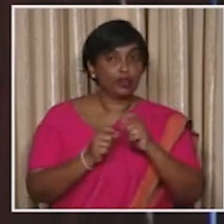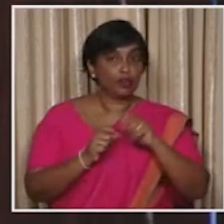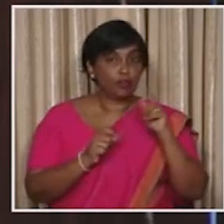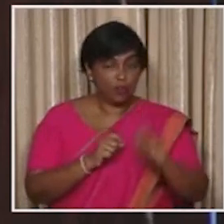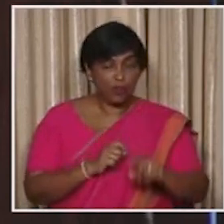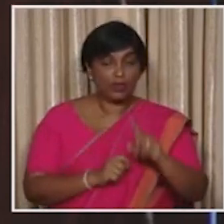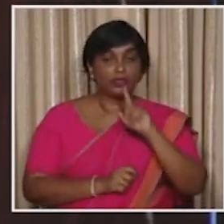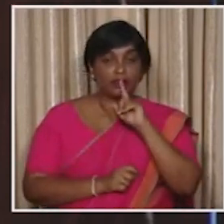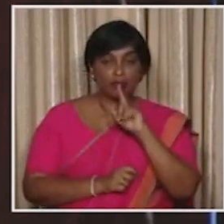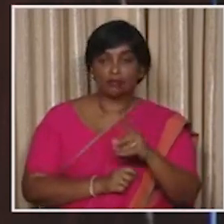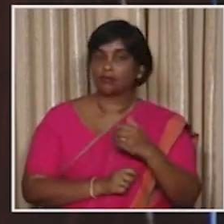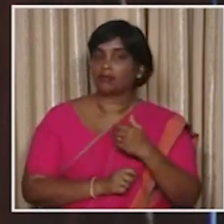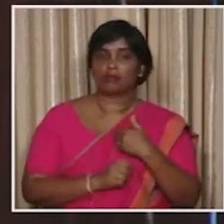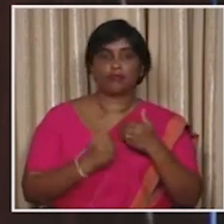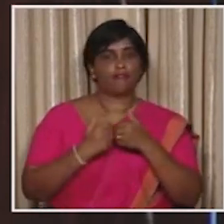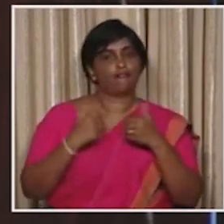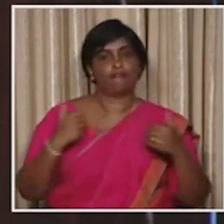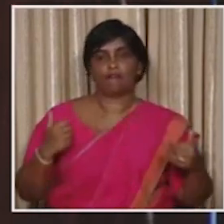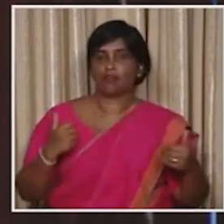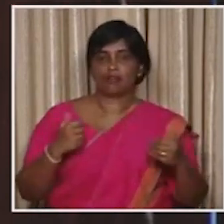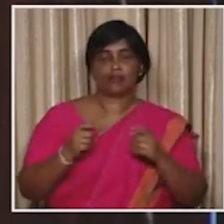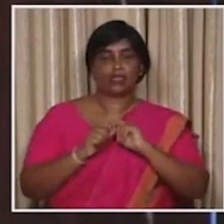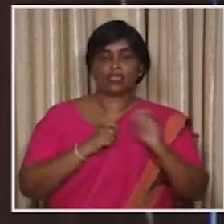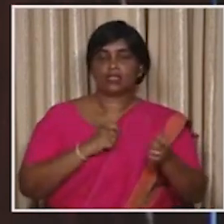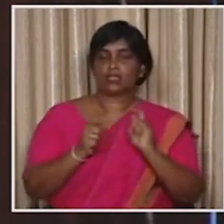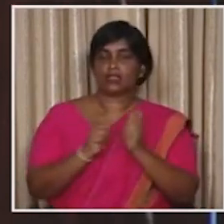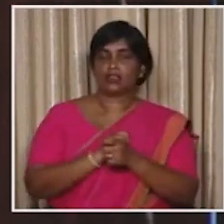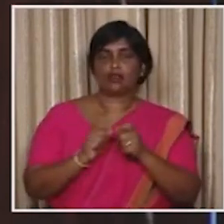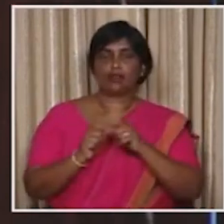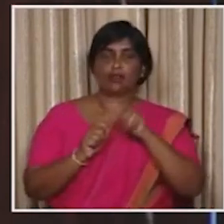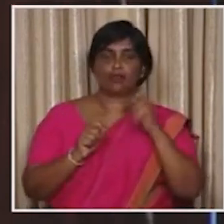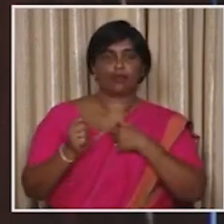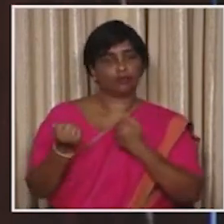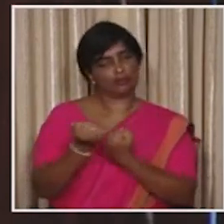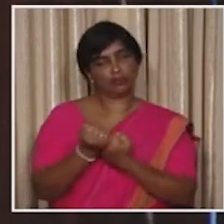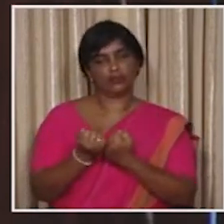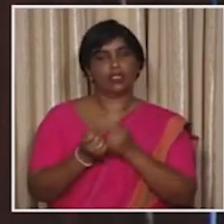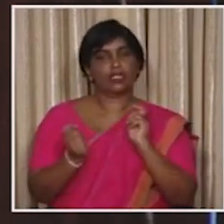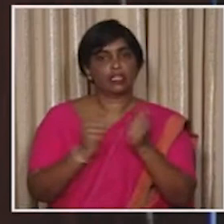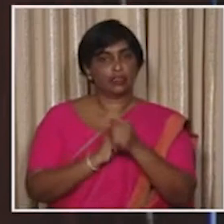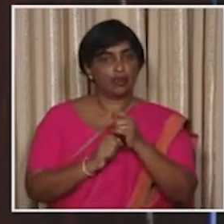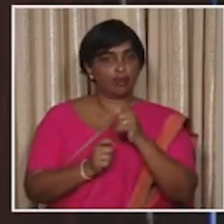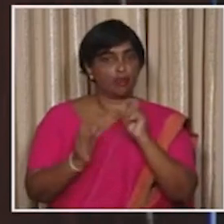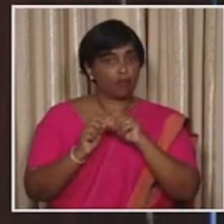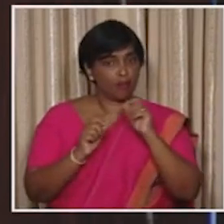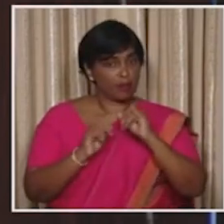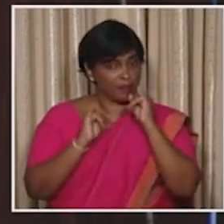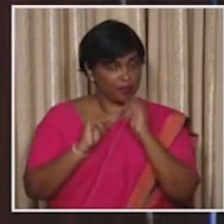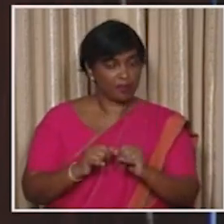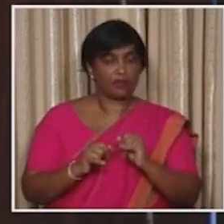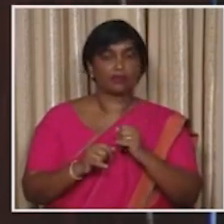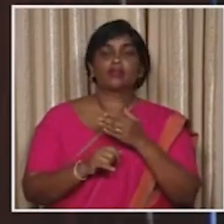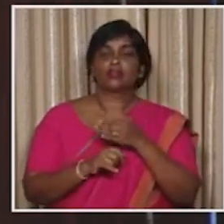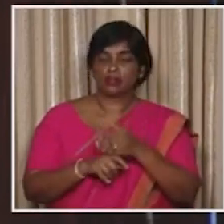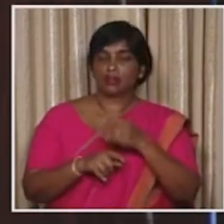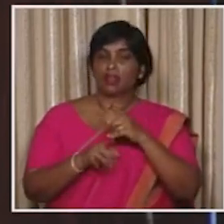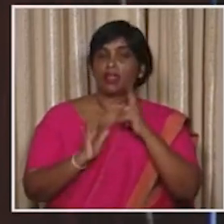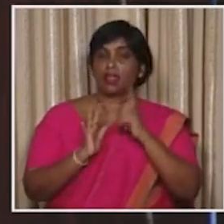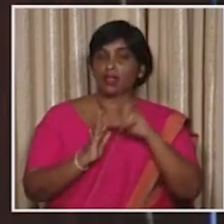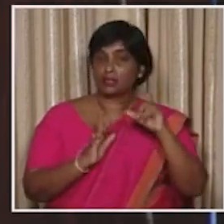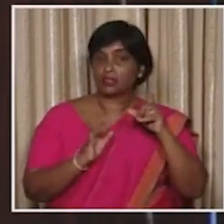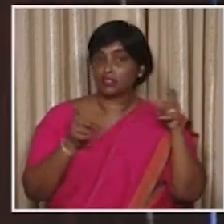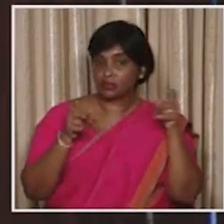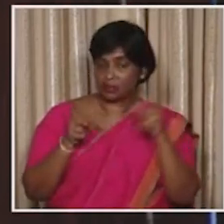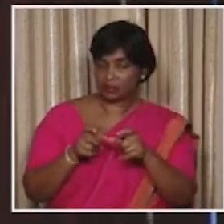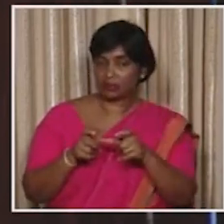කරලා නම් ඒක අපි වෙනම විසඳ ගන්න ඕනේ ක්‍රිකට් බෝඩ් එක. ඒකට අපි සියලු දෙනා සහයෝගය දෙනවා. ක්‍රිකට් බෝඩ් එක වැඩි කරලා තියෙනවා නම් ක්‍රිකට් බෝඩ් එක නිසා ICC එක මේක තානම්